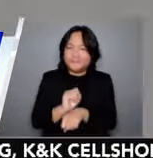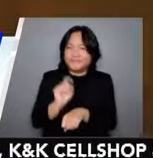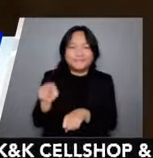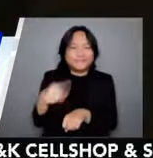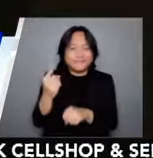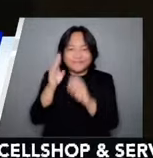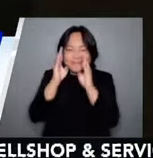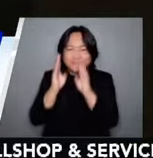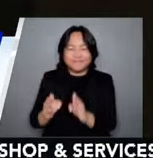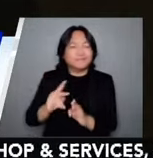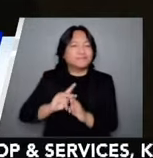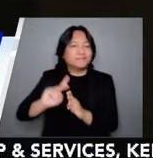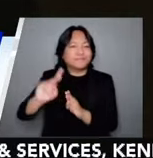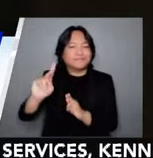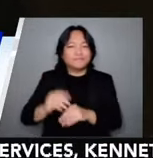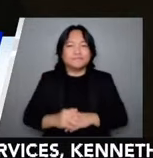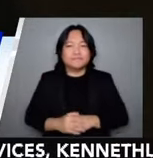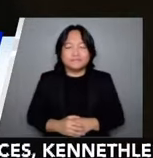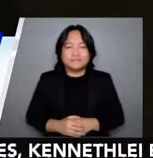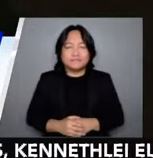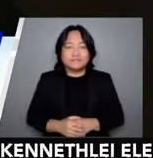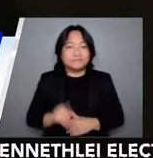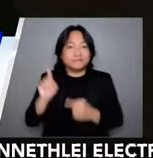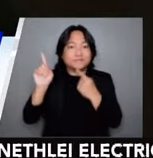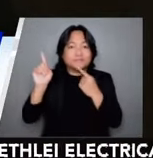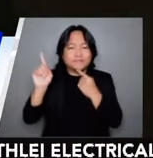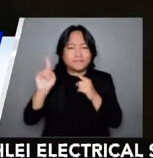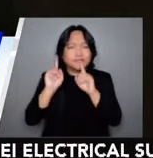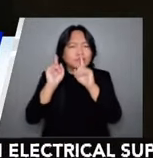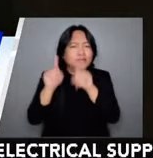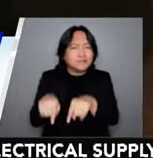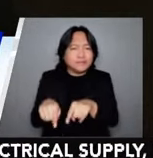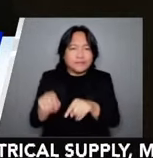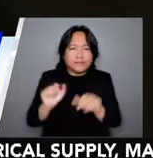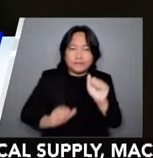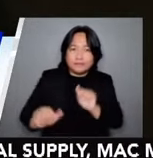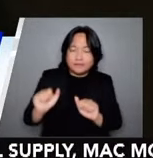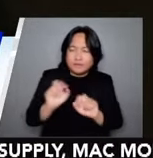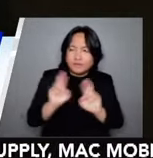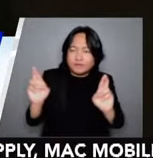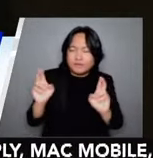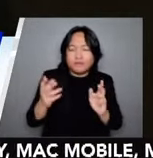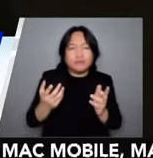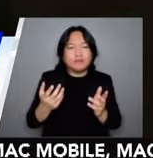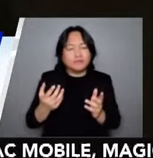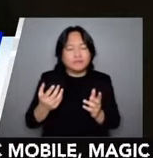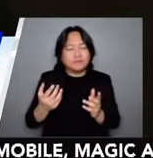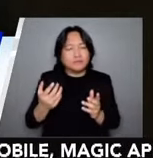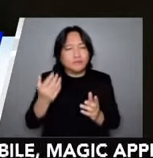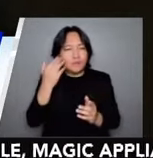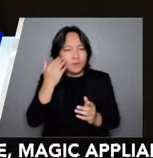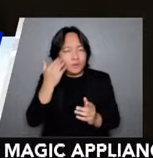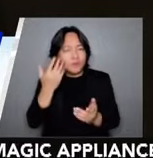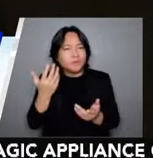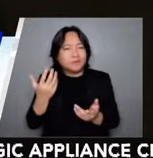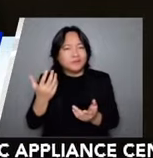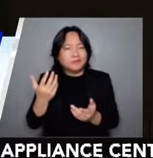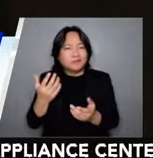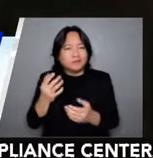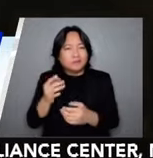Professional. Pagdating ko sa set, walang signal. Dahil nasa, ano kami, nasa tanay. Pag-check